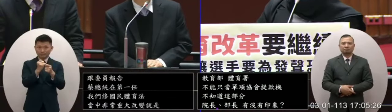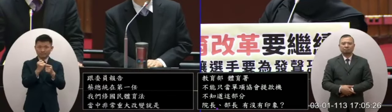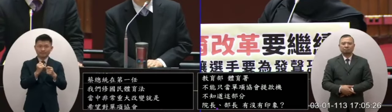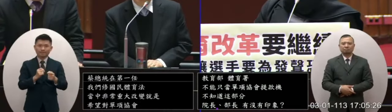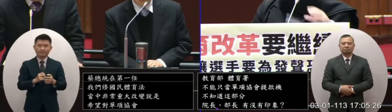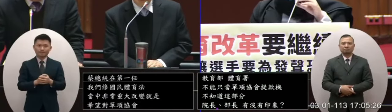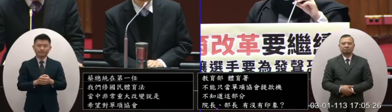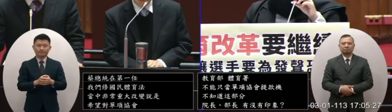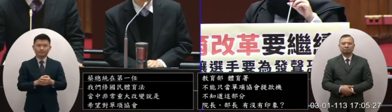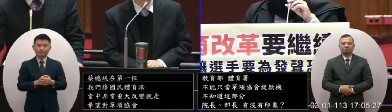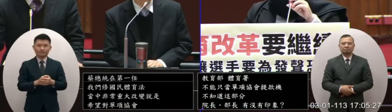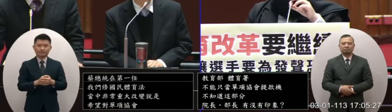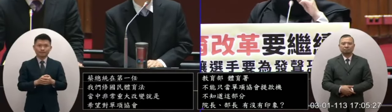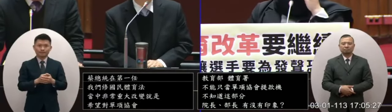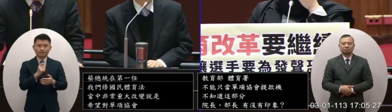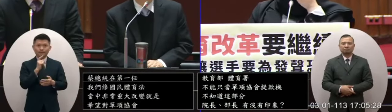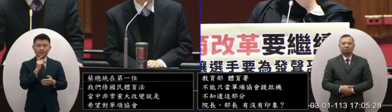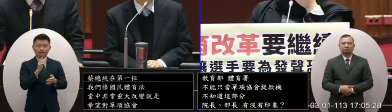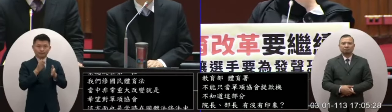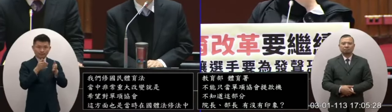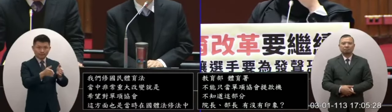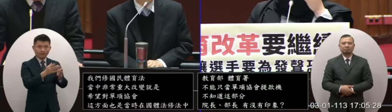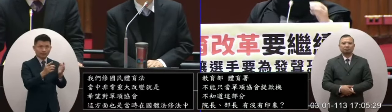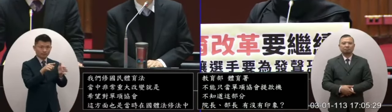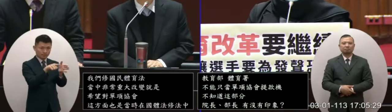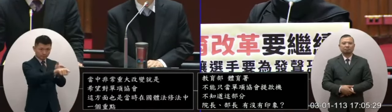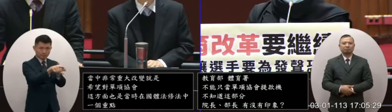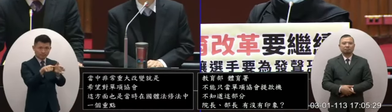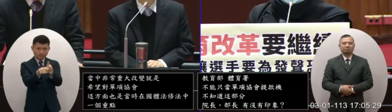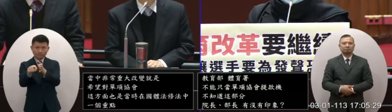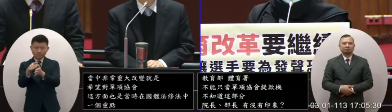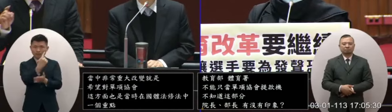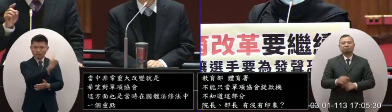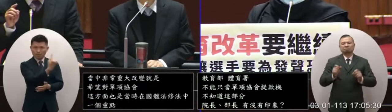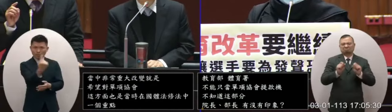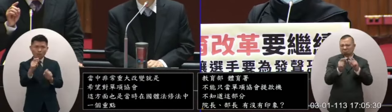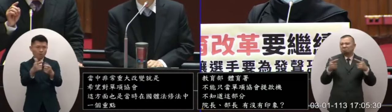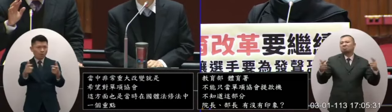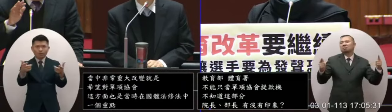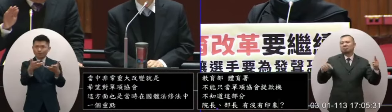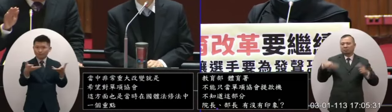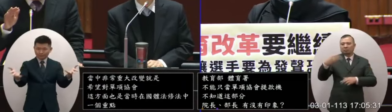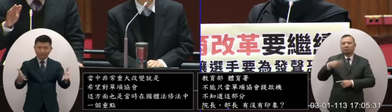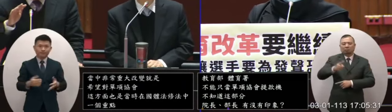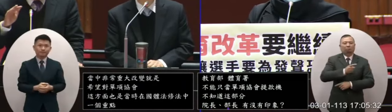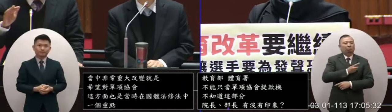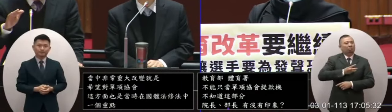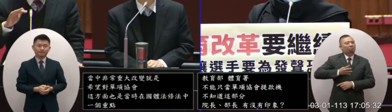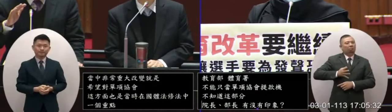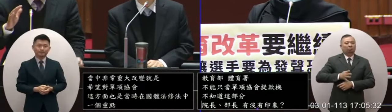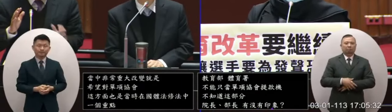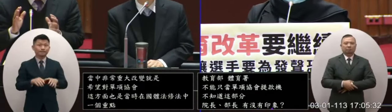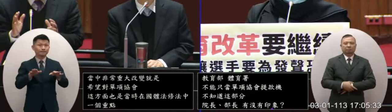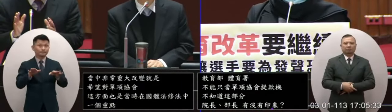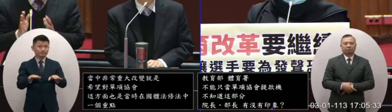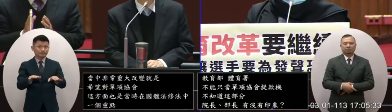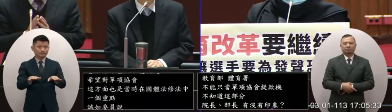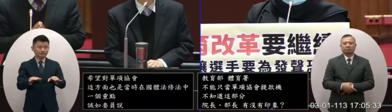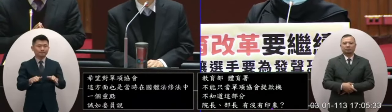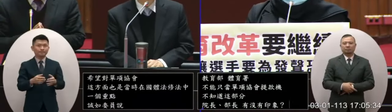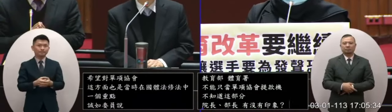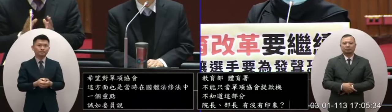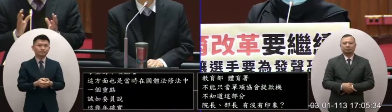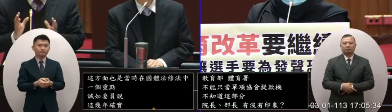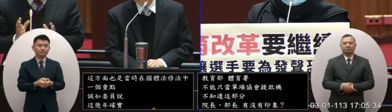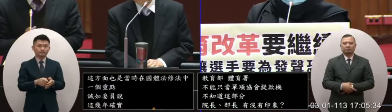的单项啊，数量也相当多，有70多项， 而且事情很多。 哦、哎，那目前应该说，多数的